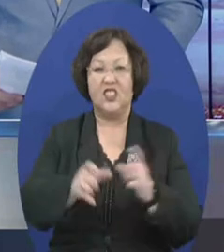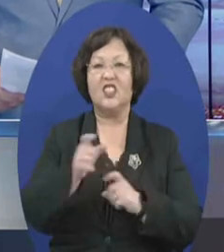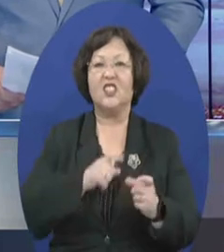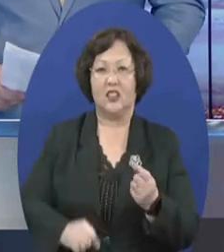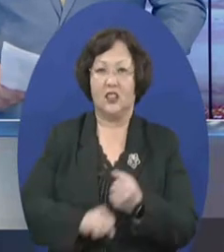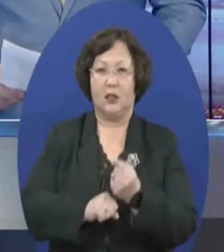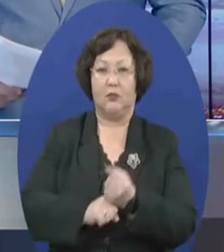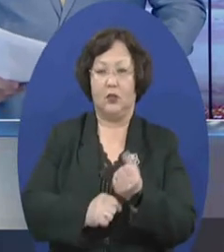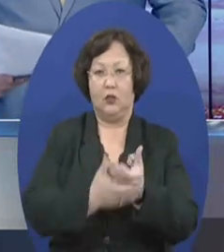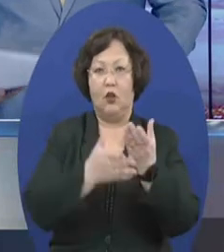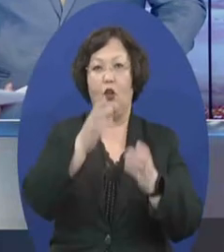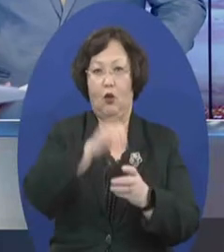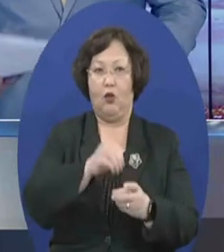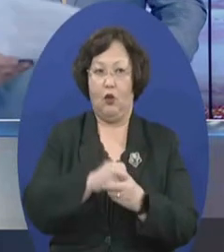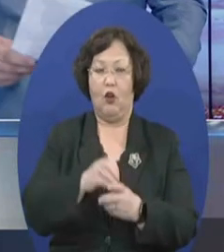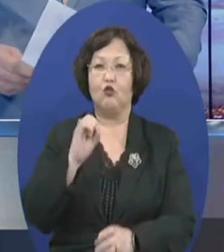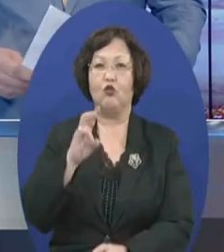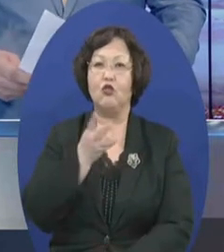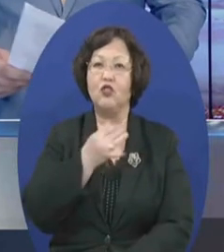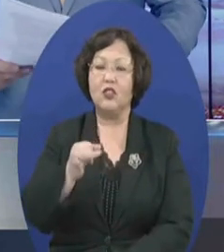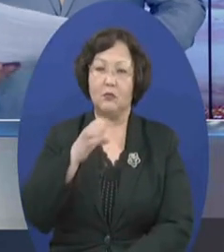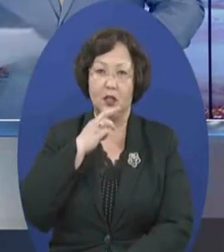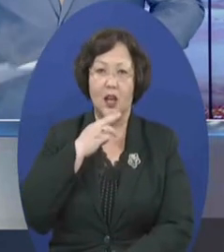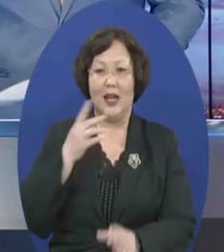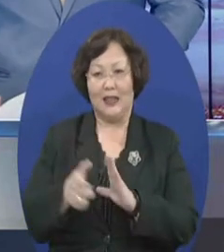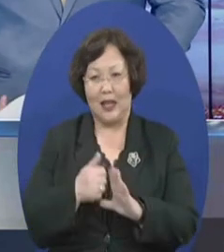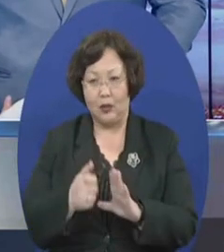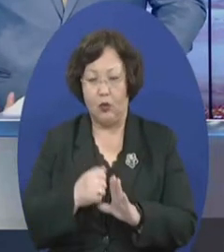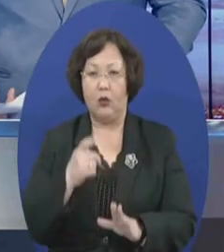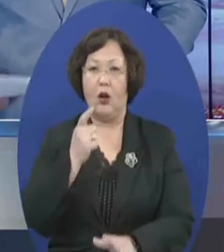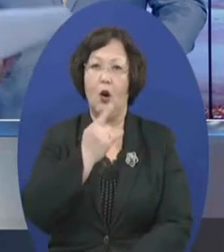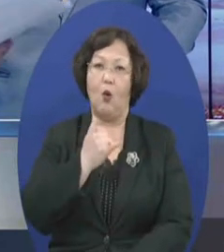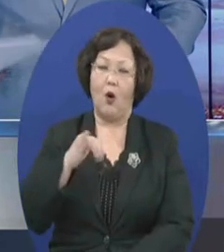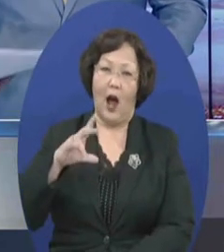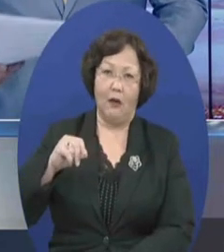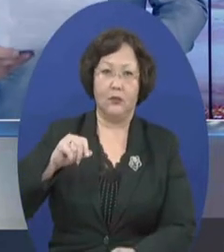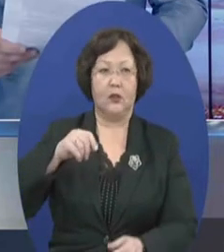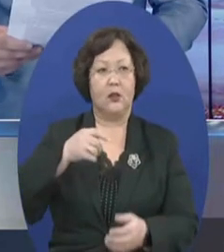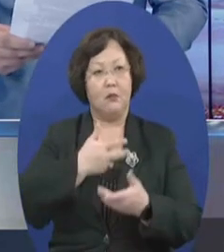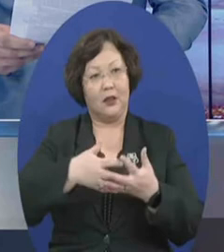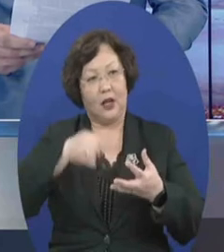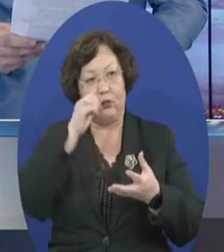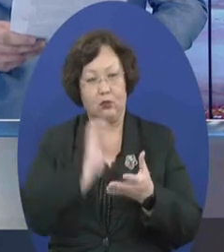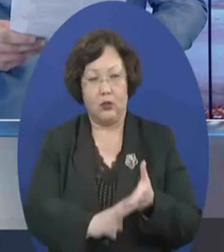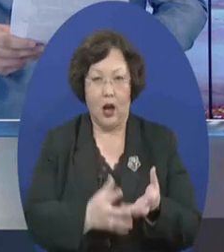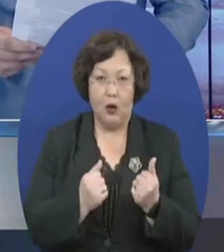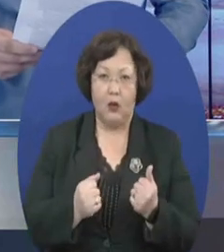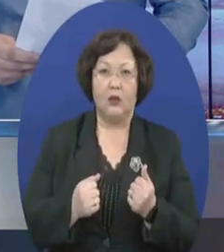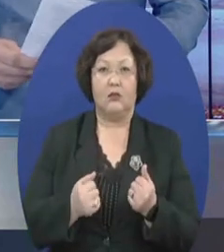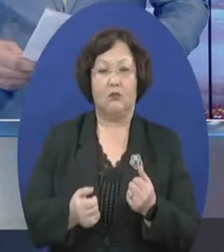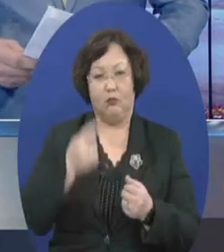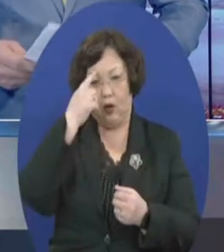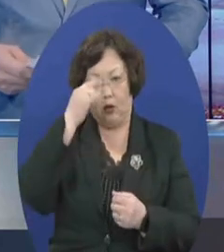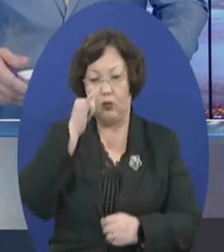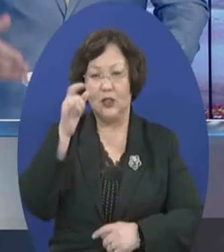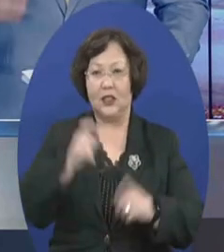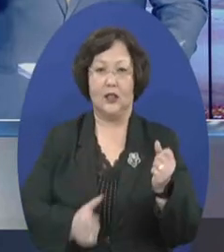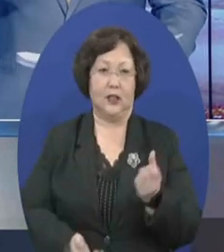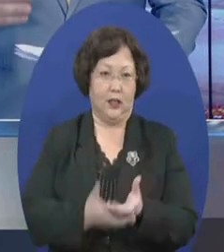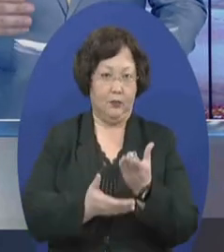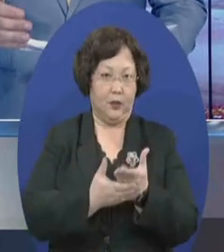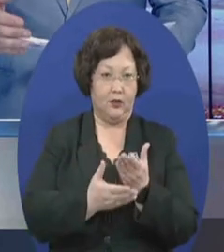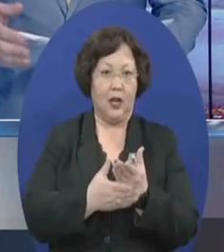гэсэн ерхий тоо мэдээлэл өгч байгаа юм. За энэ бол татвар хураамж болон бусад худалдан авалт зэрэгэр Монгол улсын эдийн засагт орж байгаа. За энэ